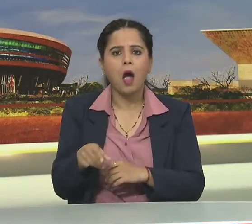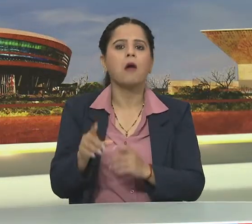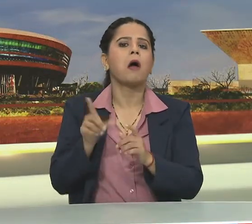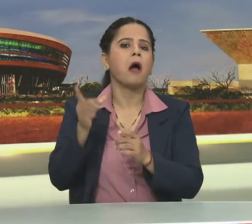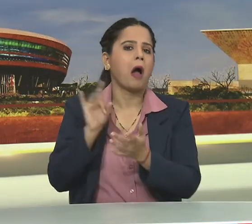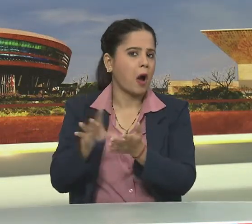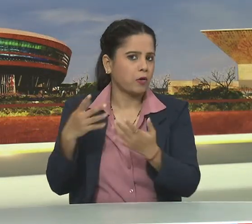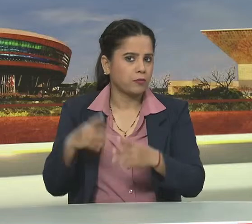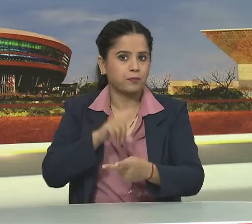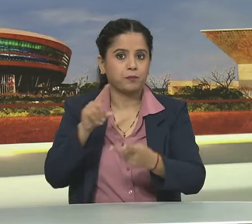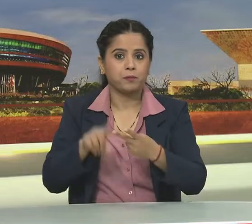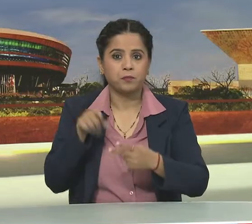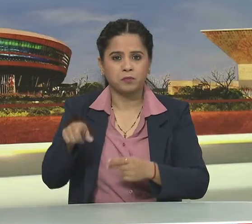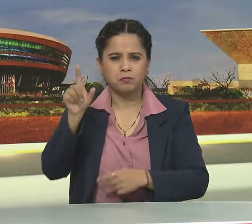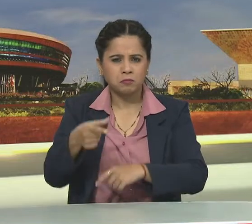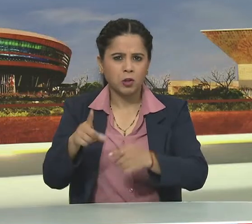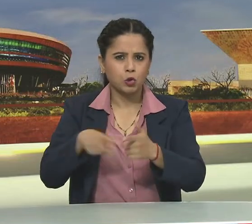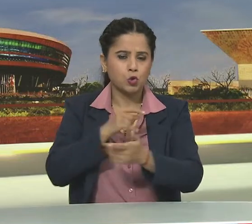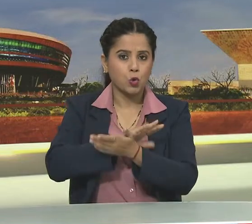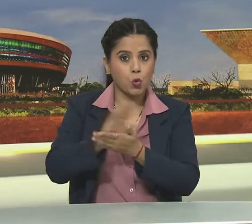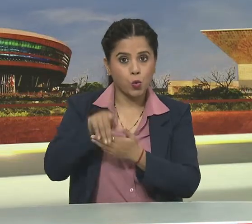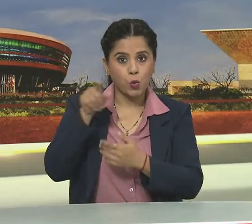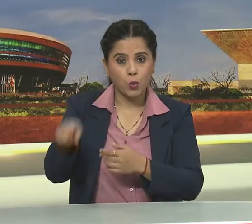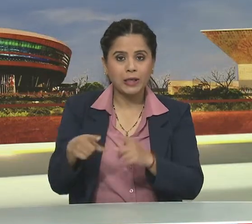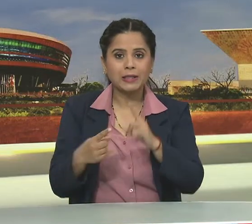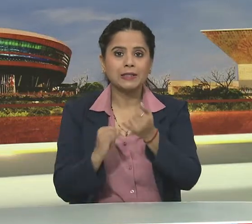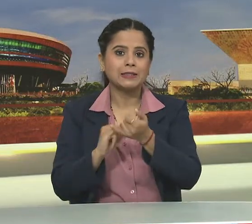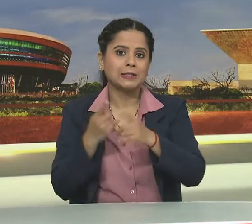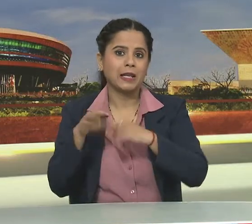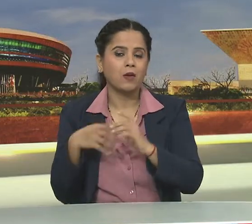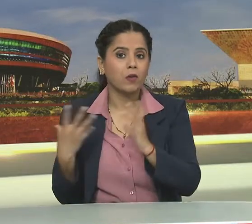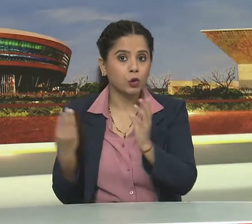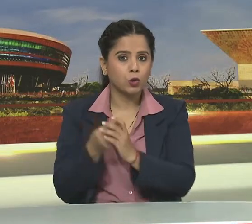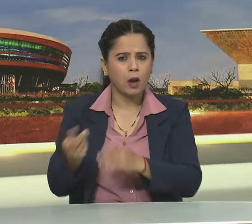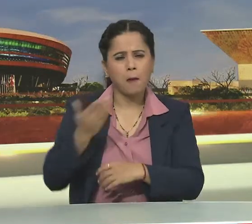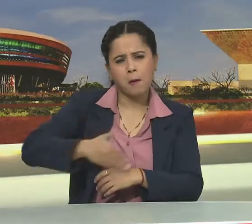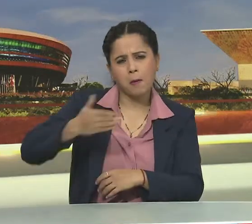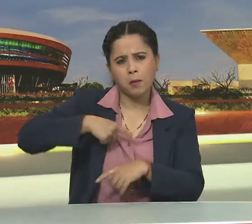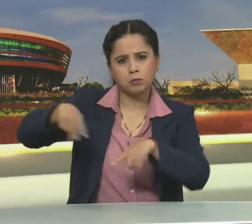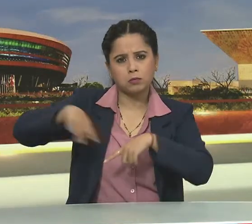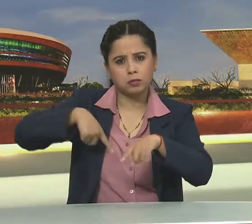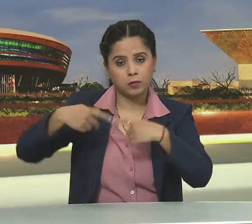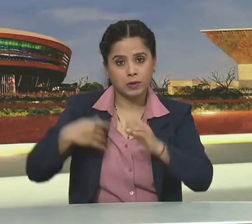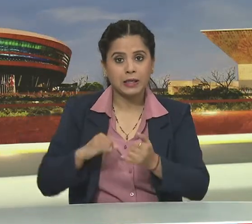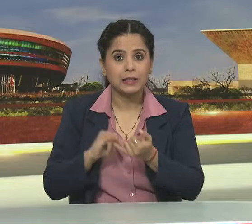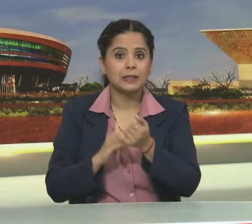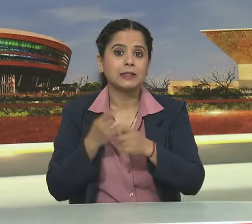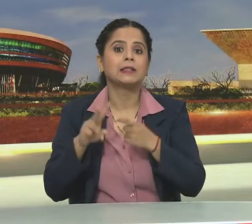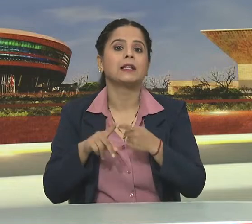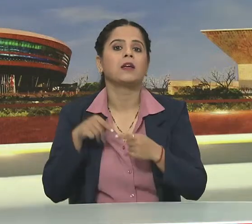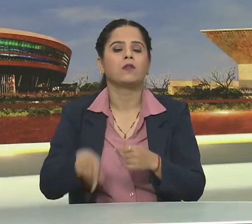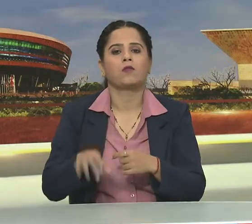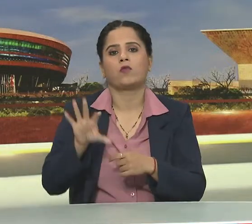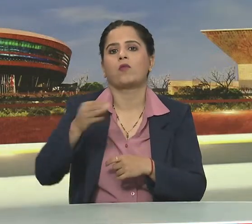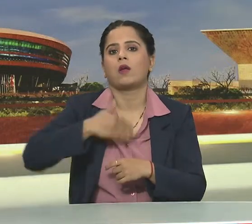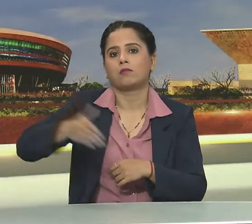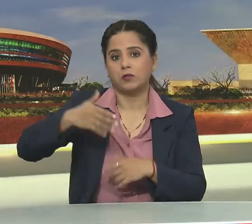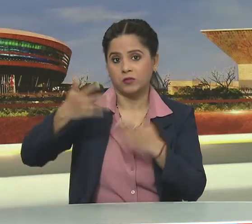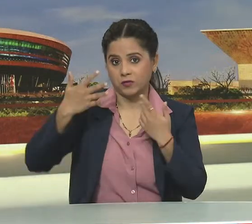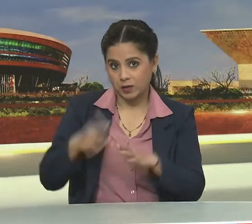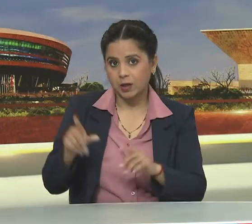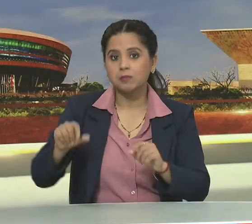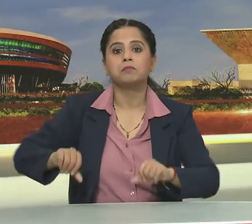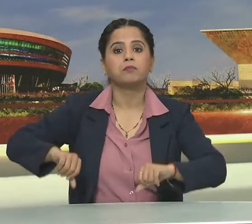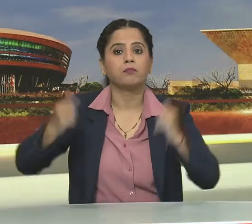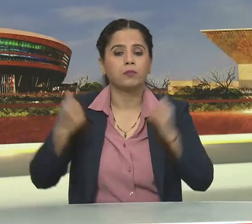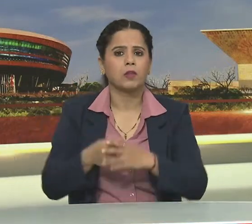इसके बाद आए जोश इंग्लिश ने स्टीव स्मिथ के साथ मिलकर तेजी से रन बनाए। स्टीव स्मिथ ने अर्धशतक पूरा करने में सफलता